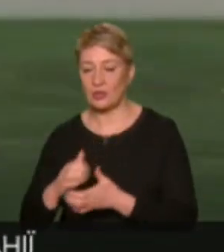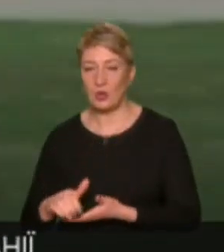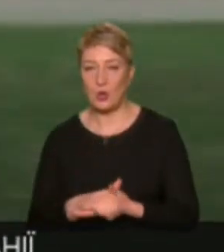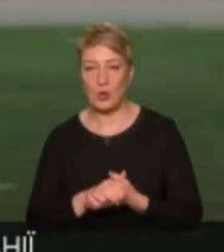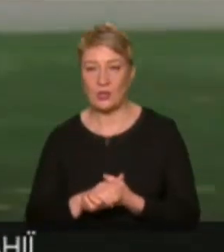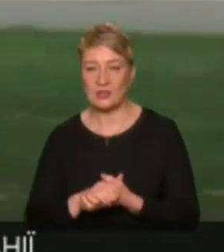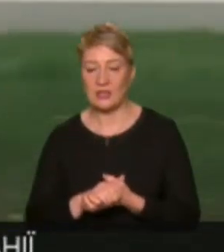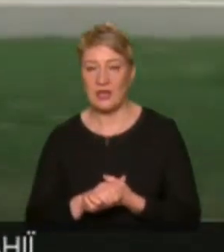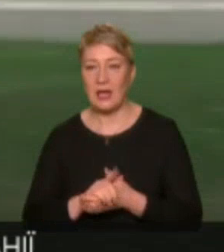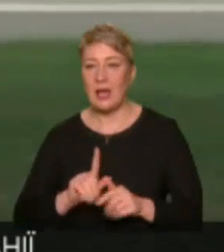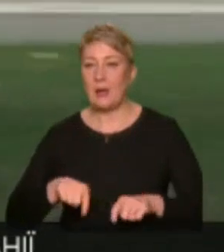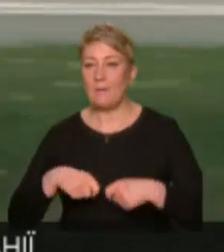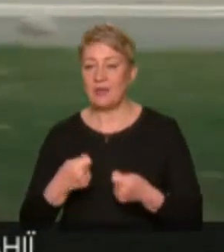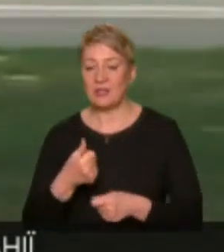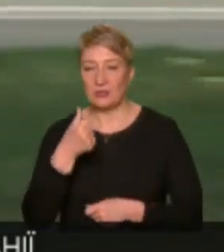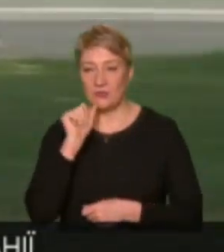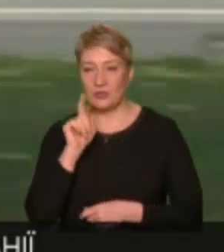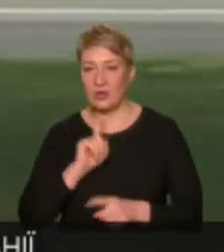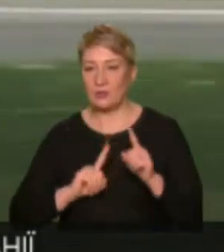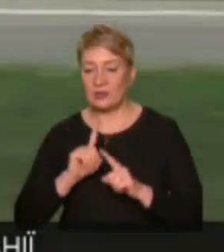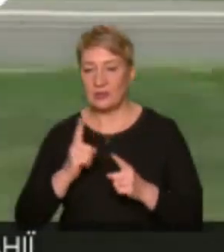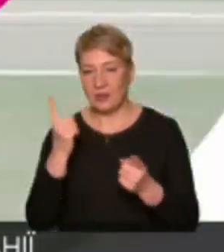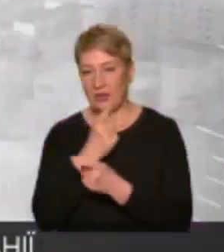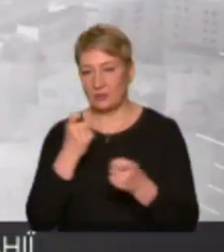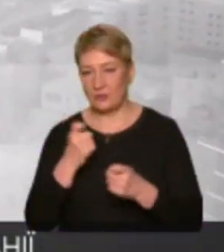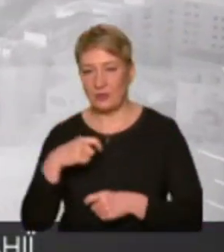вчора під час прес-конференції анонсував Анджей Дуда.